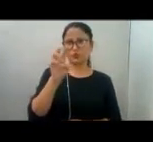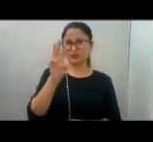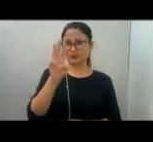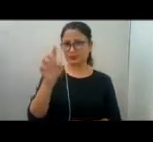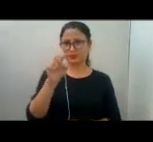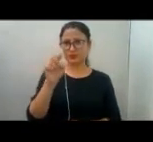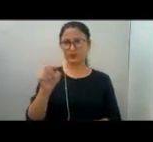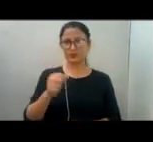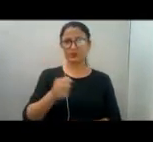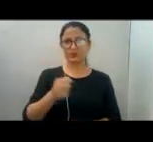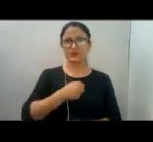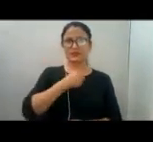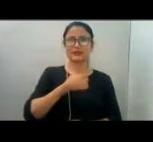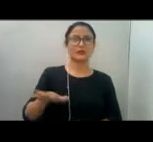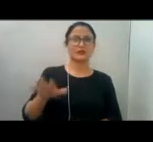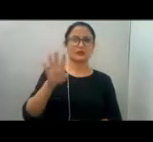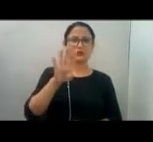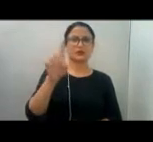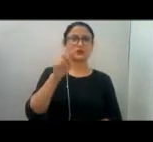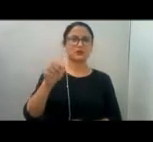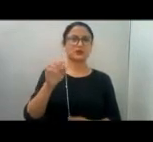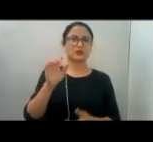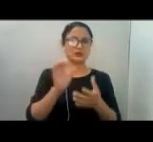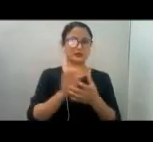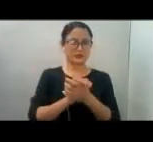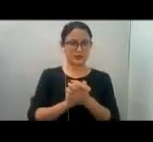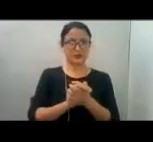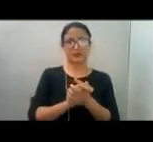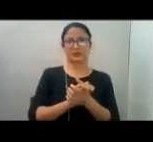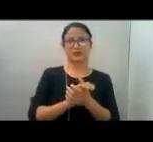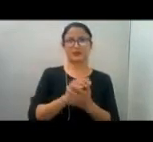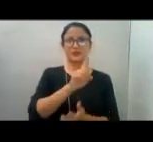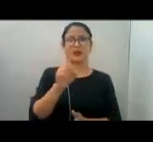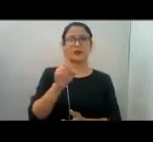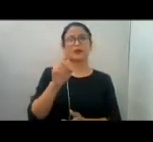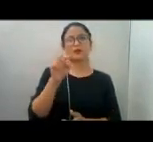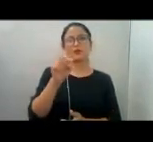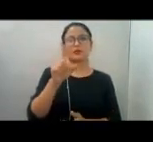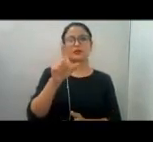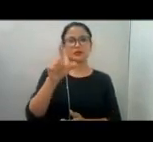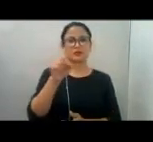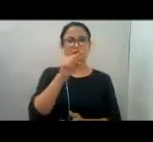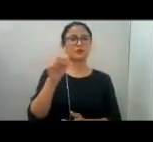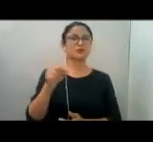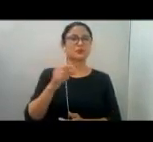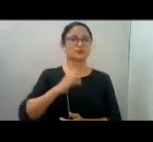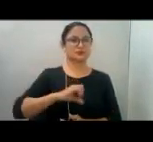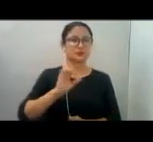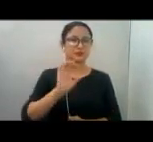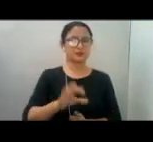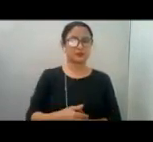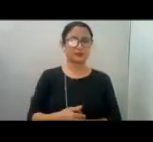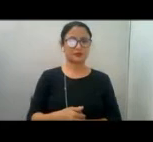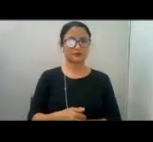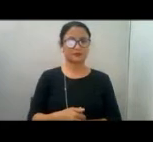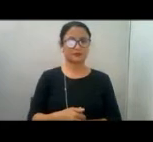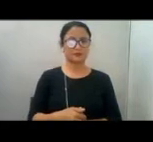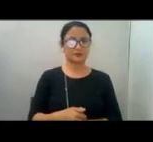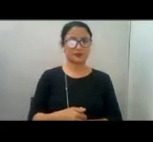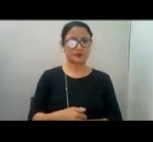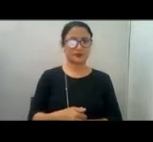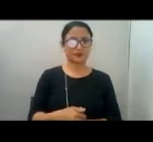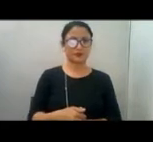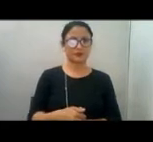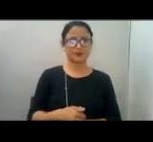4%, साथीभाइबाट चाहिँ 11.7% चाहिँ पीडित हुनुभएको छ. अब यो पर्पेट्रेटर